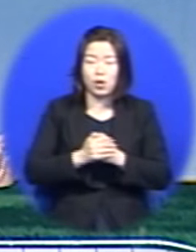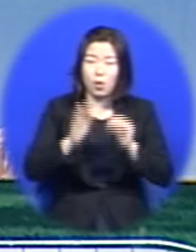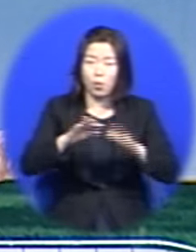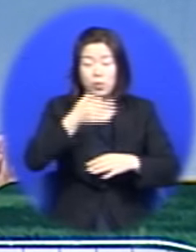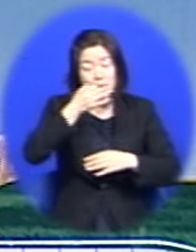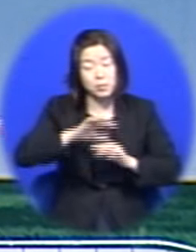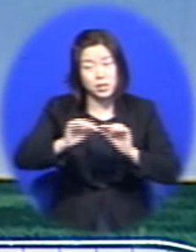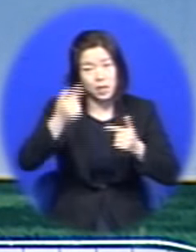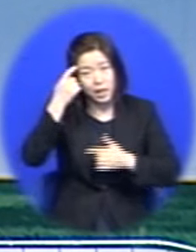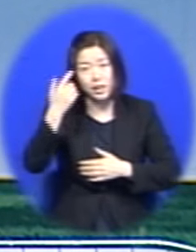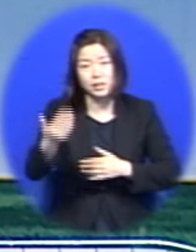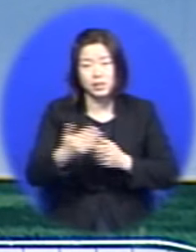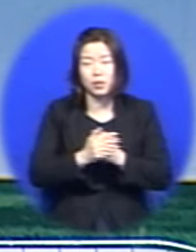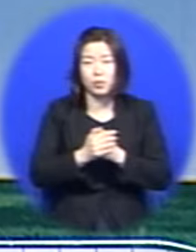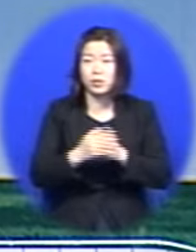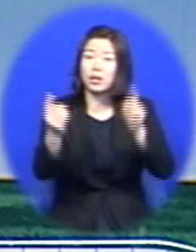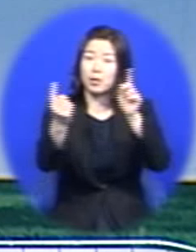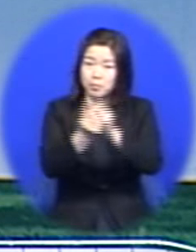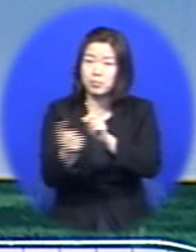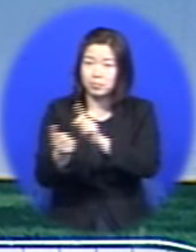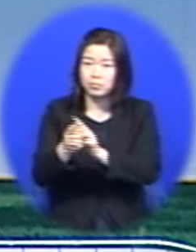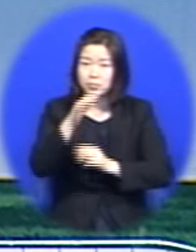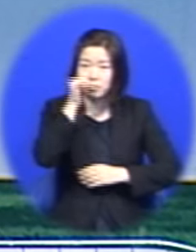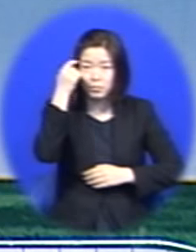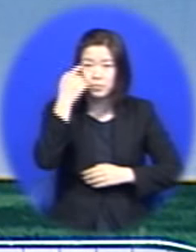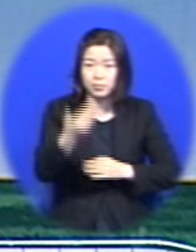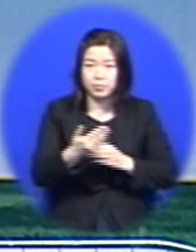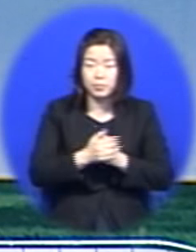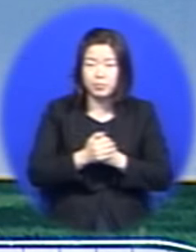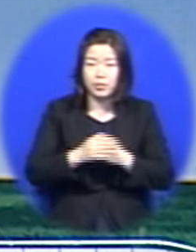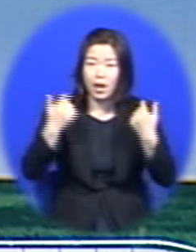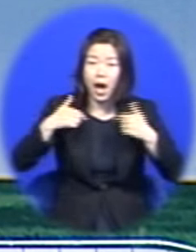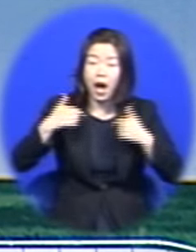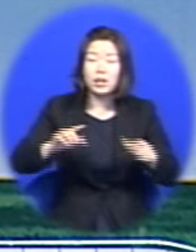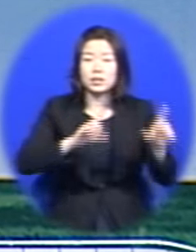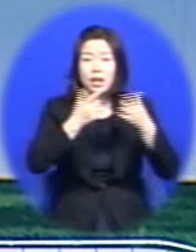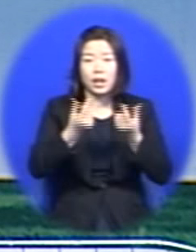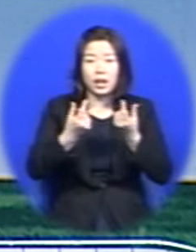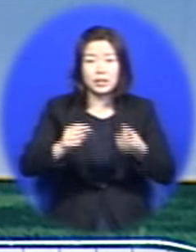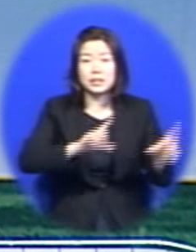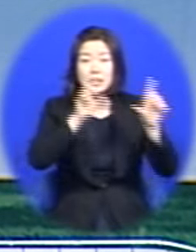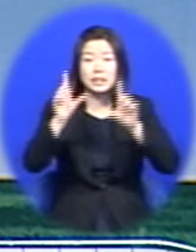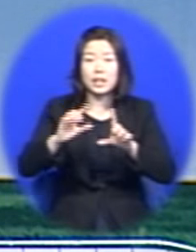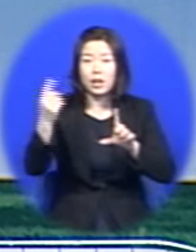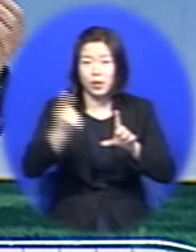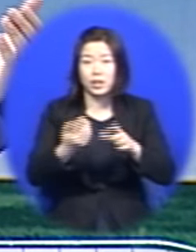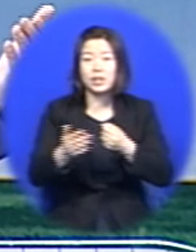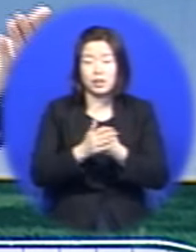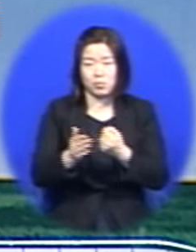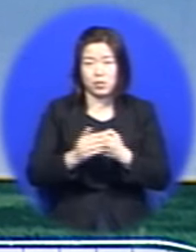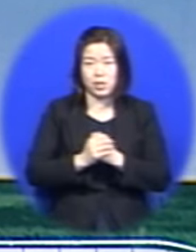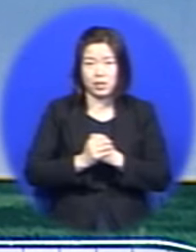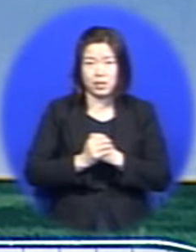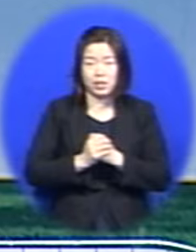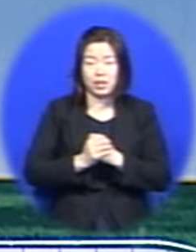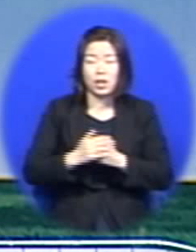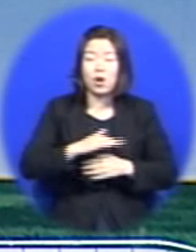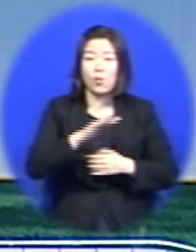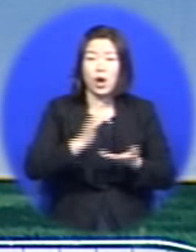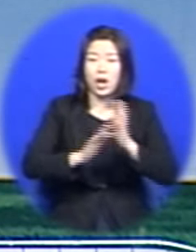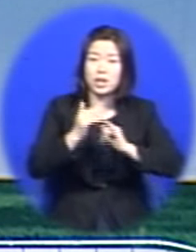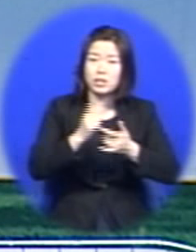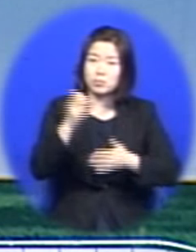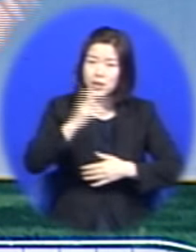힘들지 않았느냐고 그렇게 맞이하시잖아요. 늘 같이 살았으니까. 우리가 예수님이 재림에 오실 때